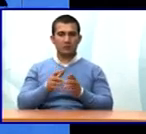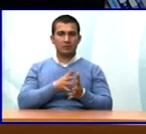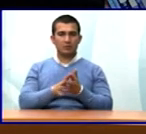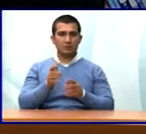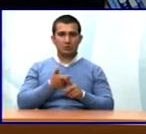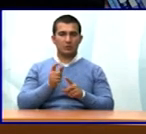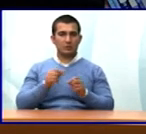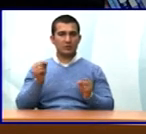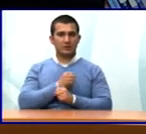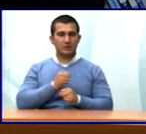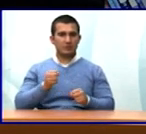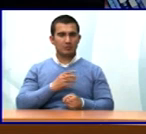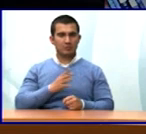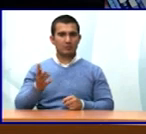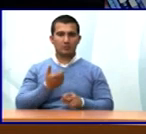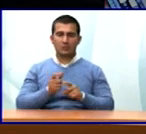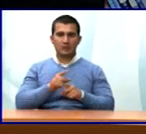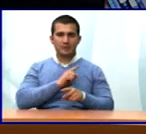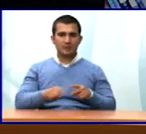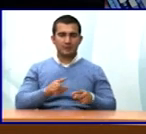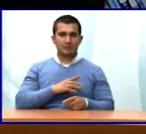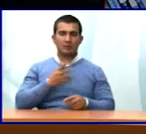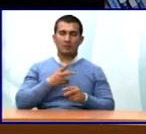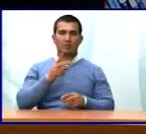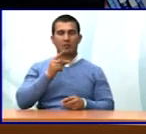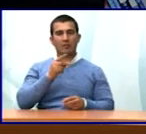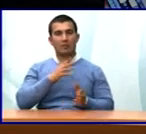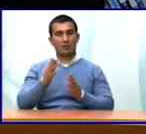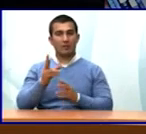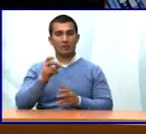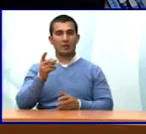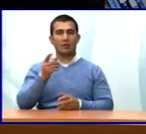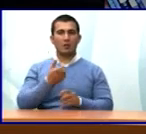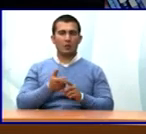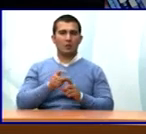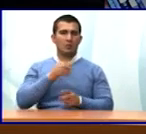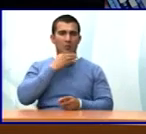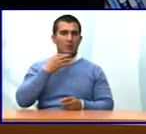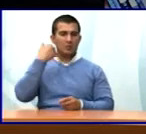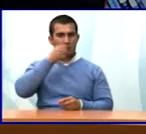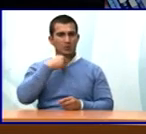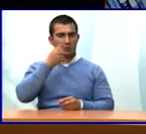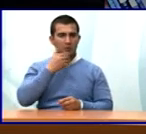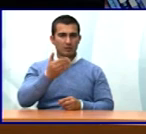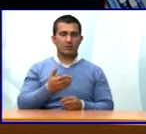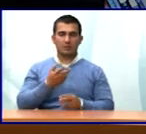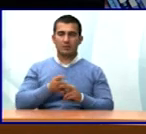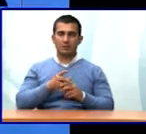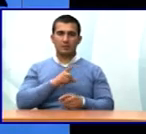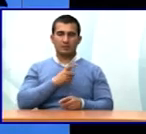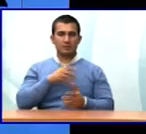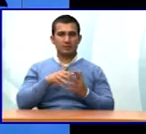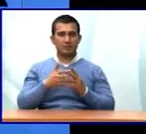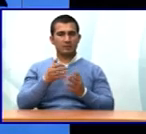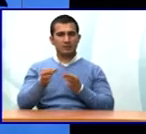bo'ladi. Organik o'g'itlarda esa bir necha yillar kerak bo'lar ekan. Demak, qishloq xo'jaligi ekinlaridan yuqori hosil